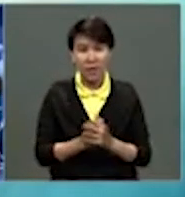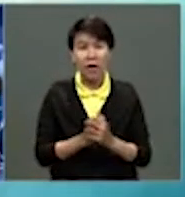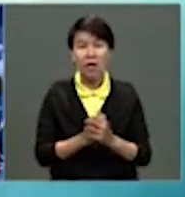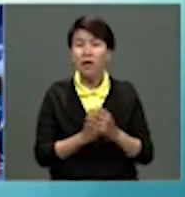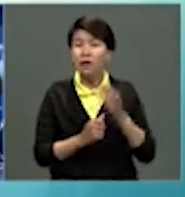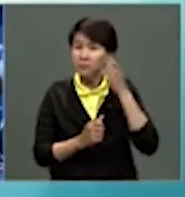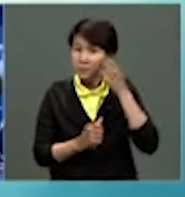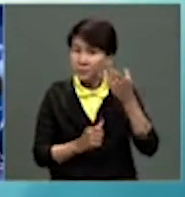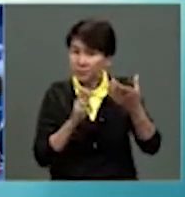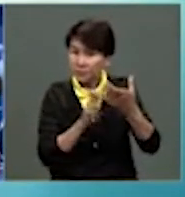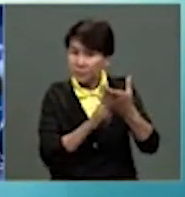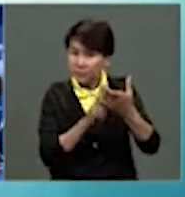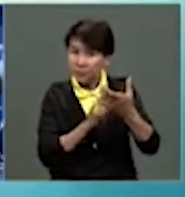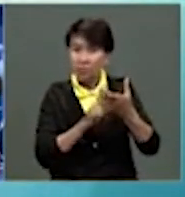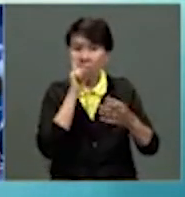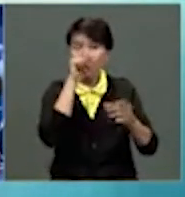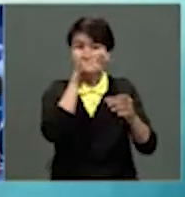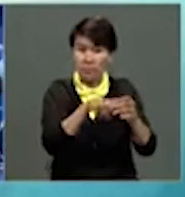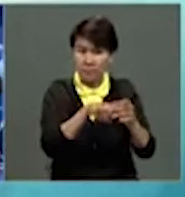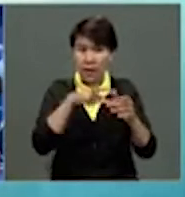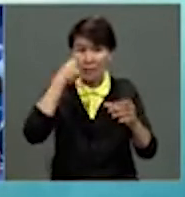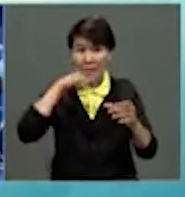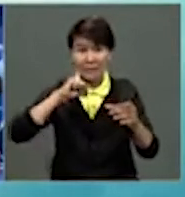หรือไม่อันนี้เห็นภาพชัดเลยครับการ์ดตกลงมาแน่นอนแต่ก็กินนั่นแหละครับชุดพฤติกรรมของเราก็ปรับไปเป็นตามมาตรการแต่มาตรการระยะหลังนี้มีความเสี่ยงสูงนะครับท่านก็ต้องพึงระวังตรงนี้เอาไว้ด้วยมาดูเรื่องของการใช้เว็บหรือแอปไทยชนะนะครับว่ามีการใช้มากน้อยแค่ไหนนี่สำรวจมาเมื่อเดือนที่แล้ว5ถึง 11